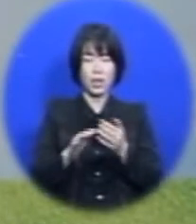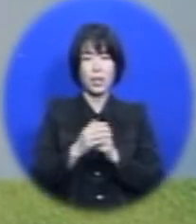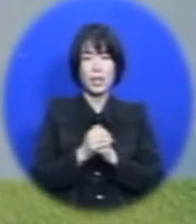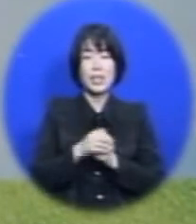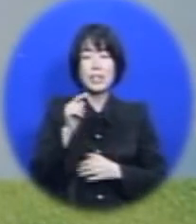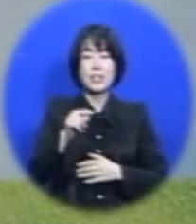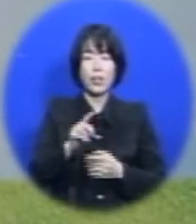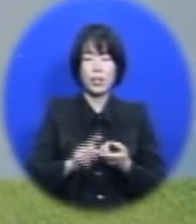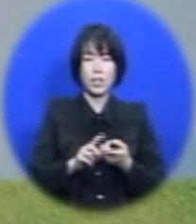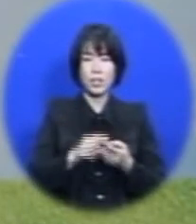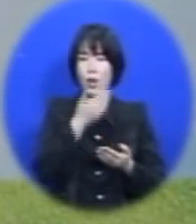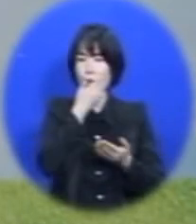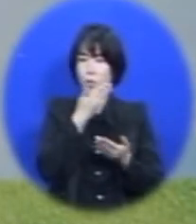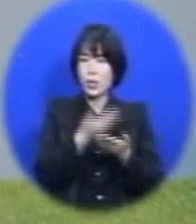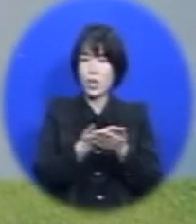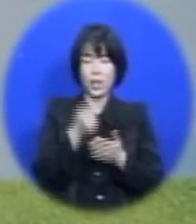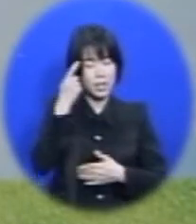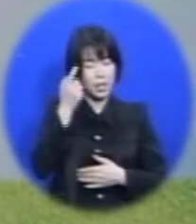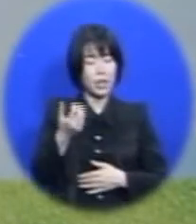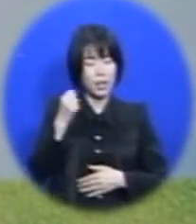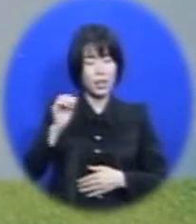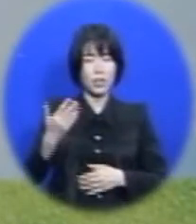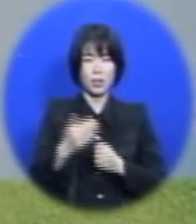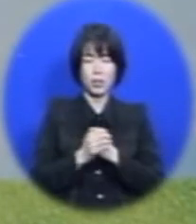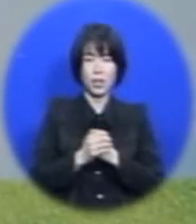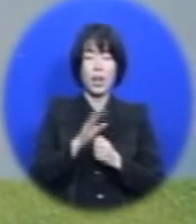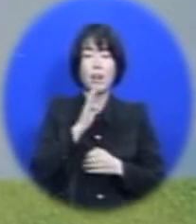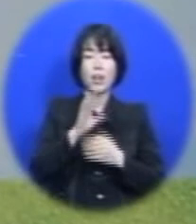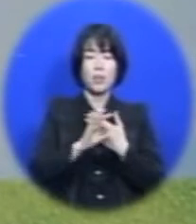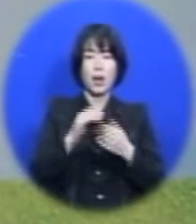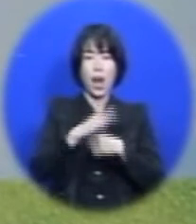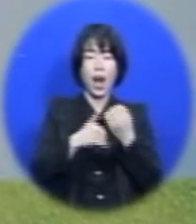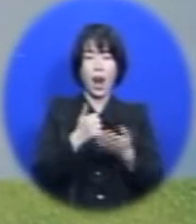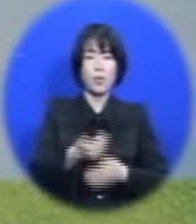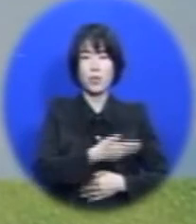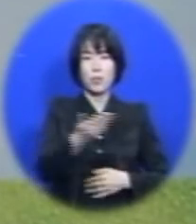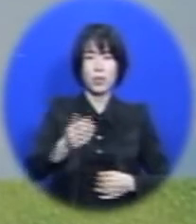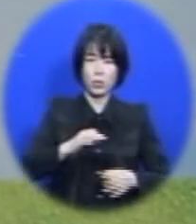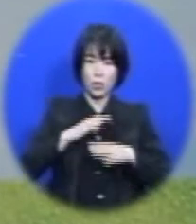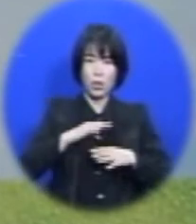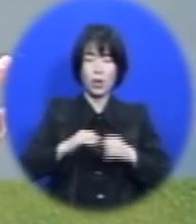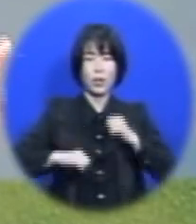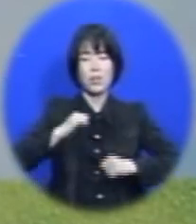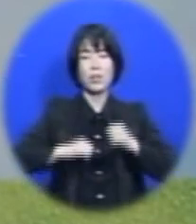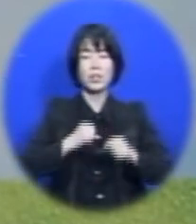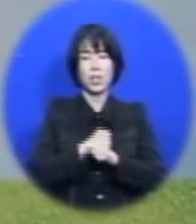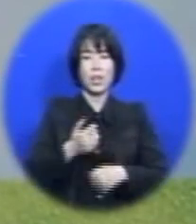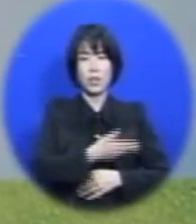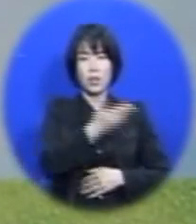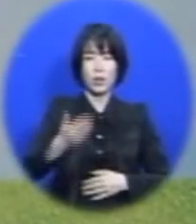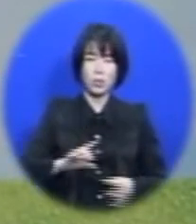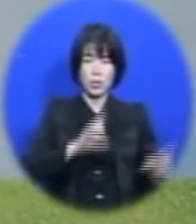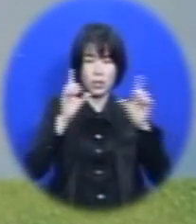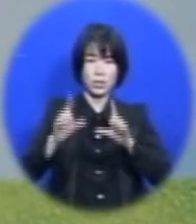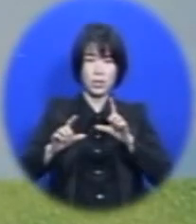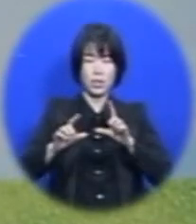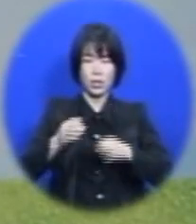그리고 그것을 귀하게 여길 줄 아셔야 됩니다. 그러면 하나님은 여러분에게 놀랍게 역사하십니다. 여러분의 삶 속에 놀랍게